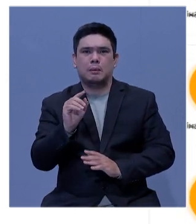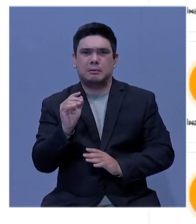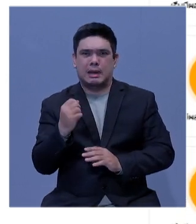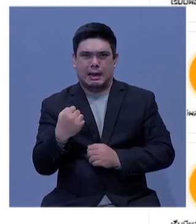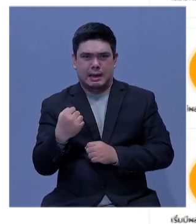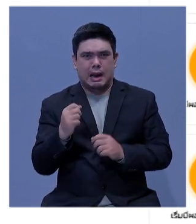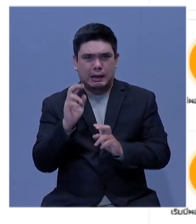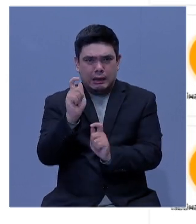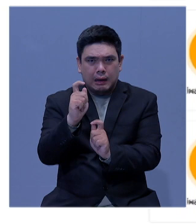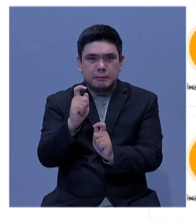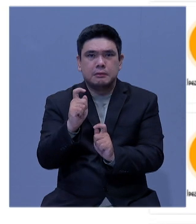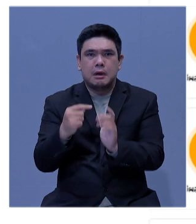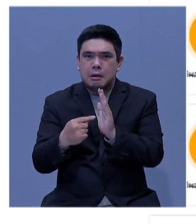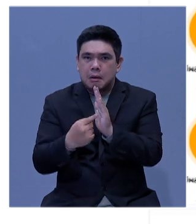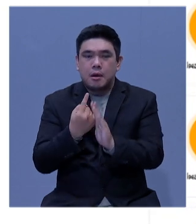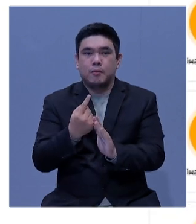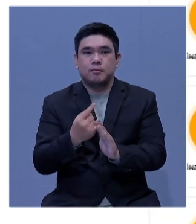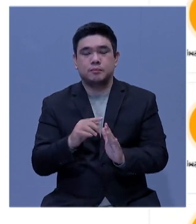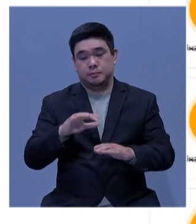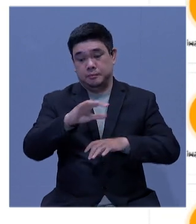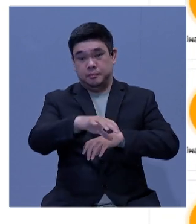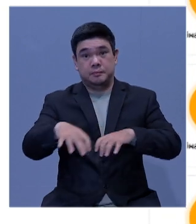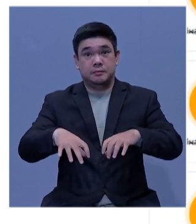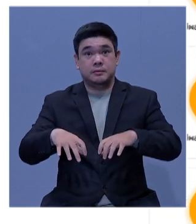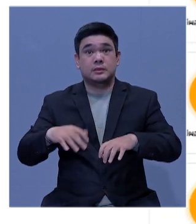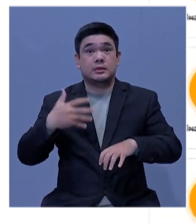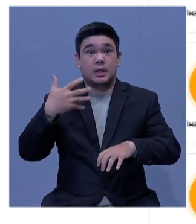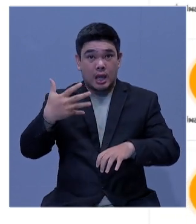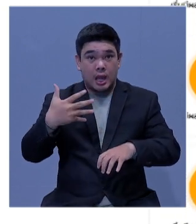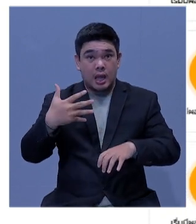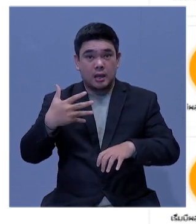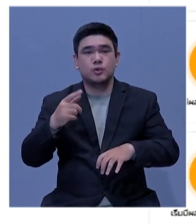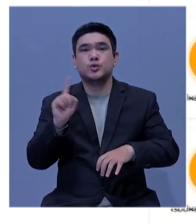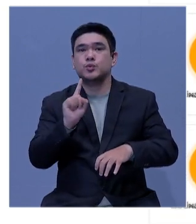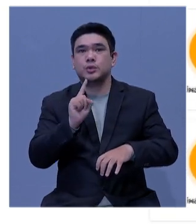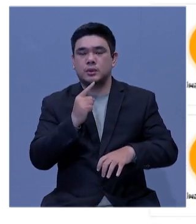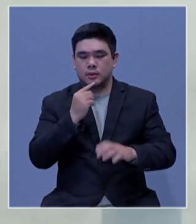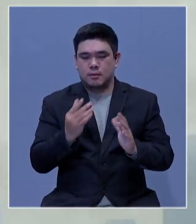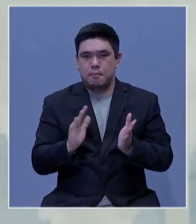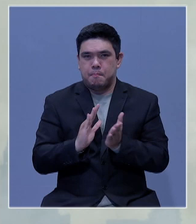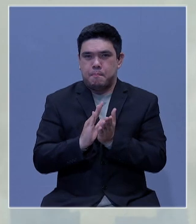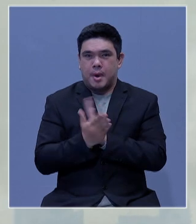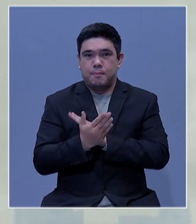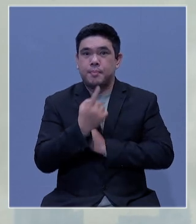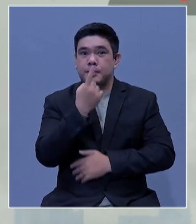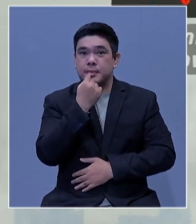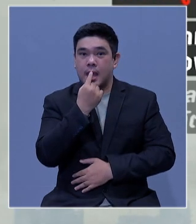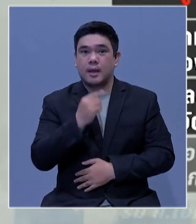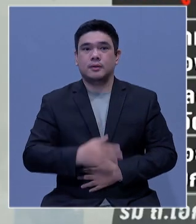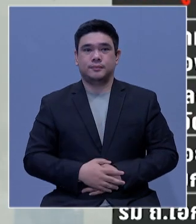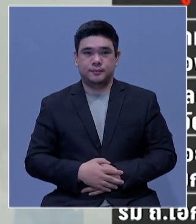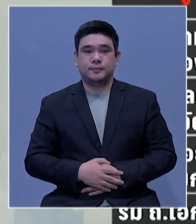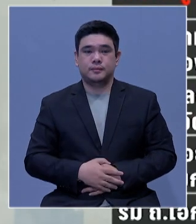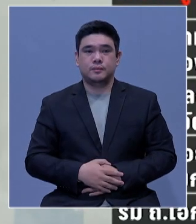สุขภาพแล้วนะคะอย่าง 5พื้นที่แรกที่ค่าฝุ่นเข้าสู่โซนสีแดงก็คือพื้นที่